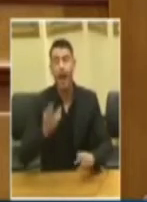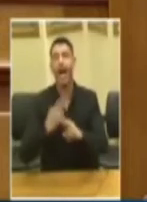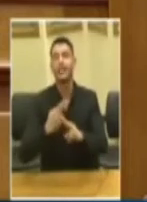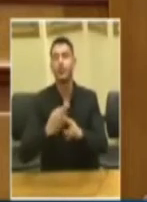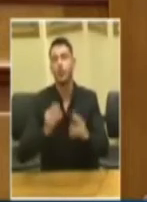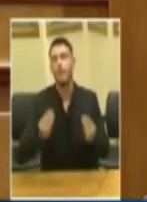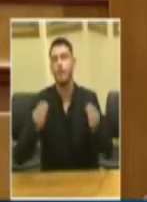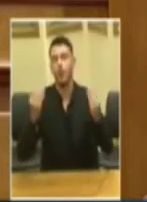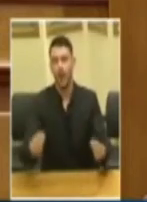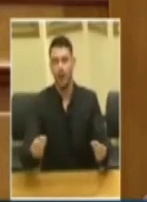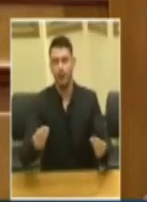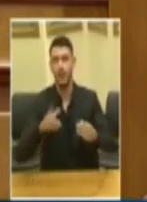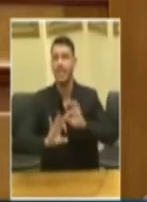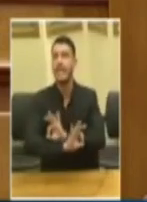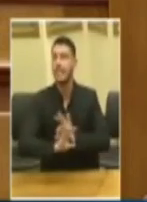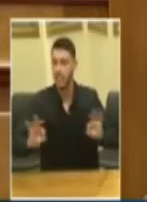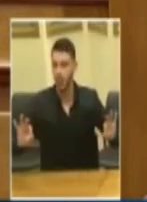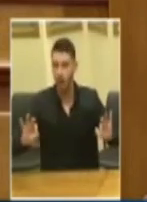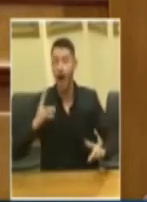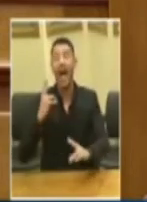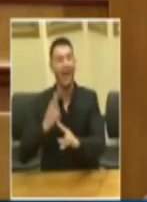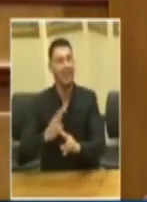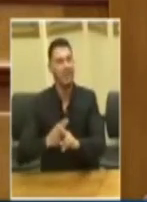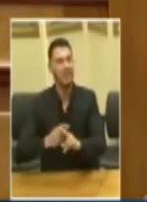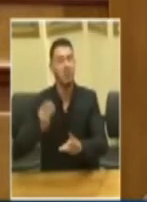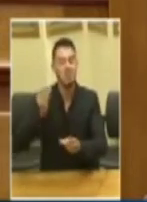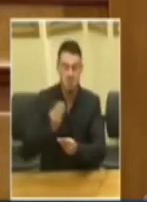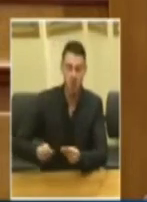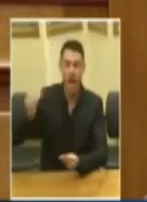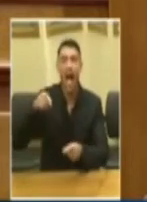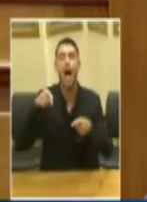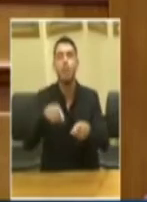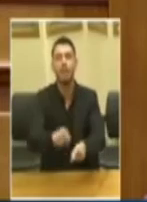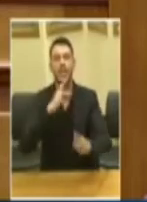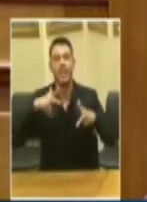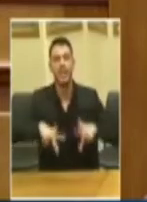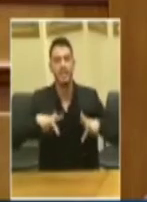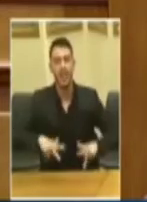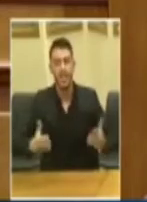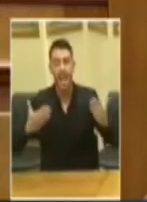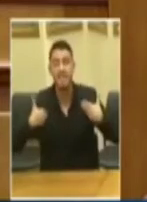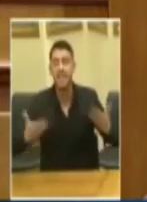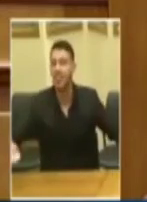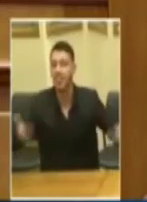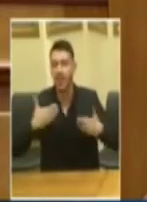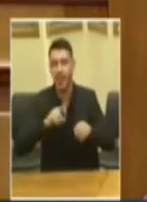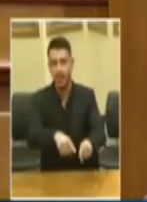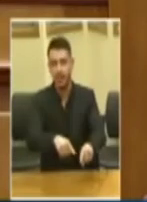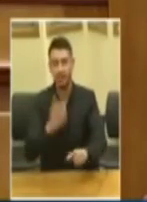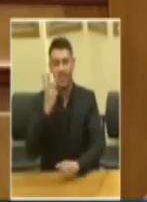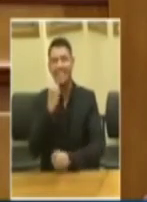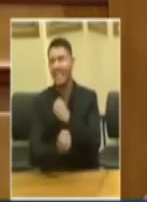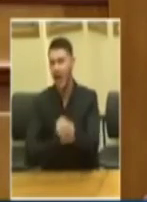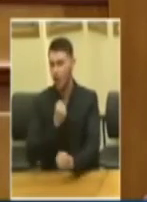σίγουρα αξίζουμε πολύ καλύτερα από αυτήν την ανεύθυνη κυβέρνηση. 3 χρόνια τώρα, κυρίες και κύριοι